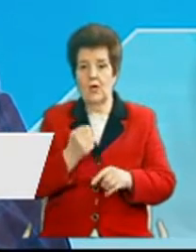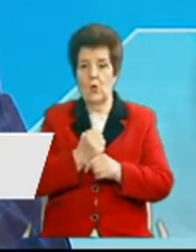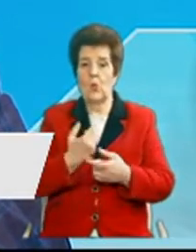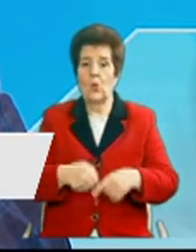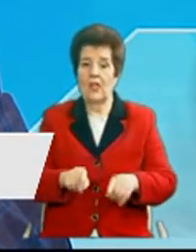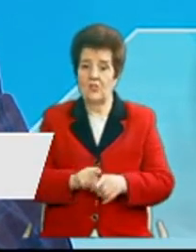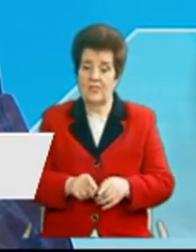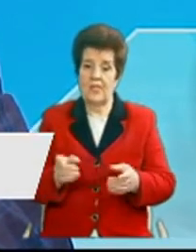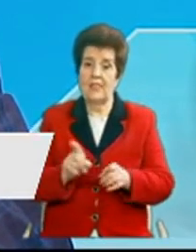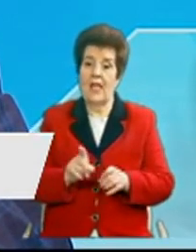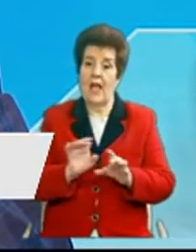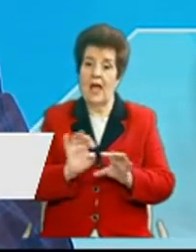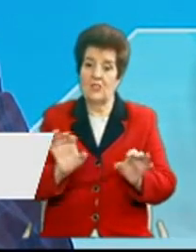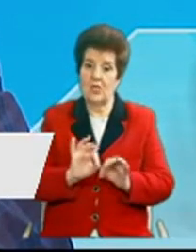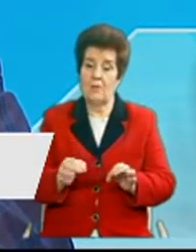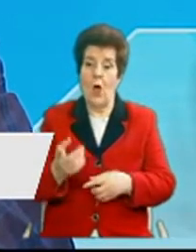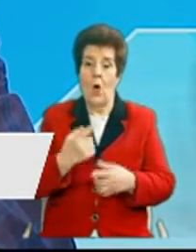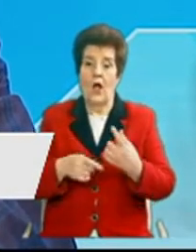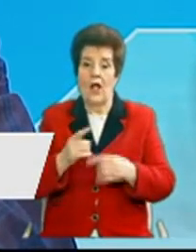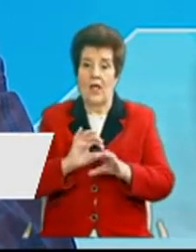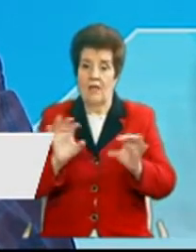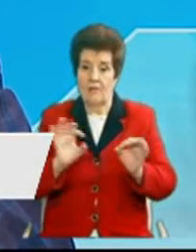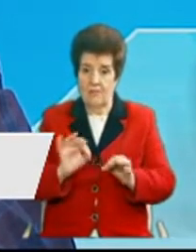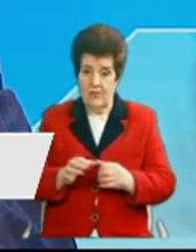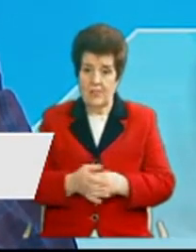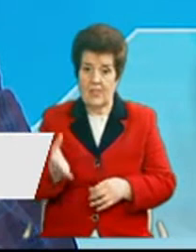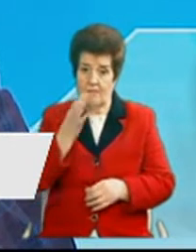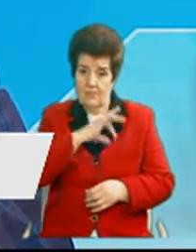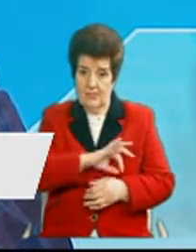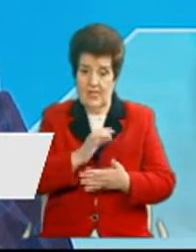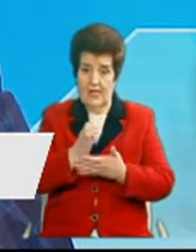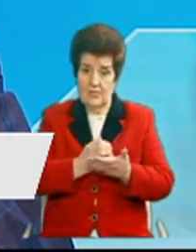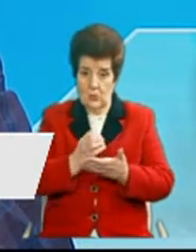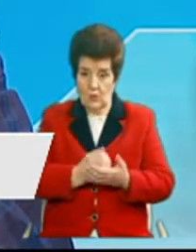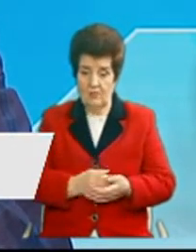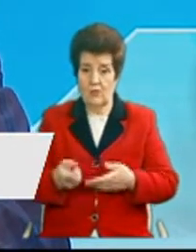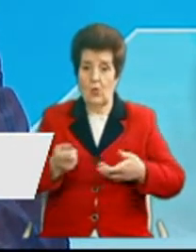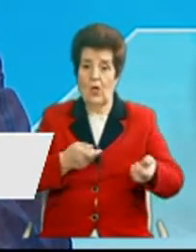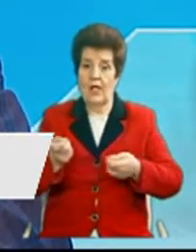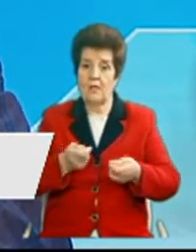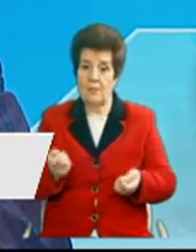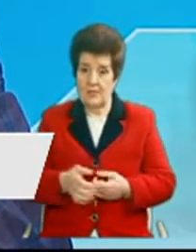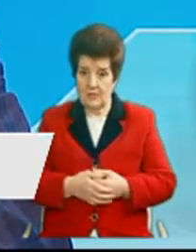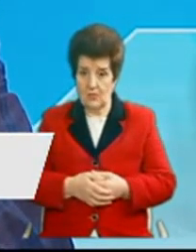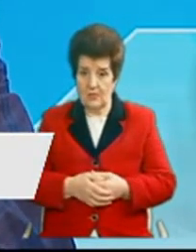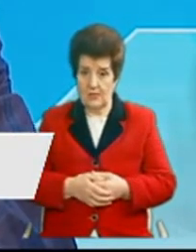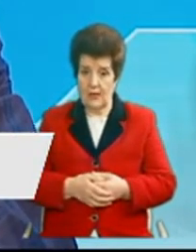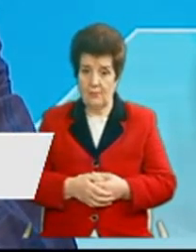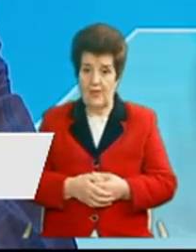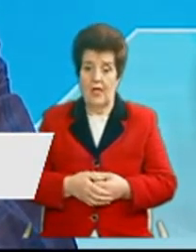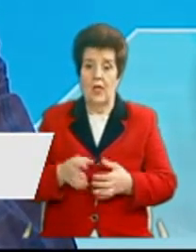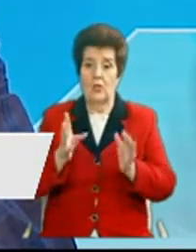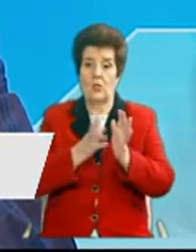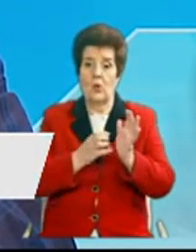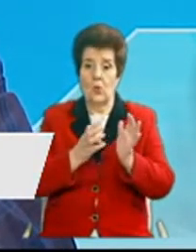De asemenea, ziceam că o să revin cu niște exemple de folosire a resurselor administrative. Eu cred, domnul Rădulescu, că cele